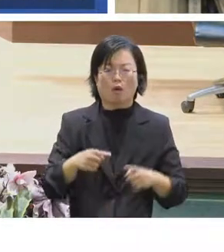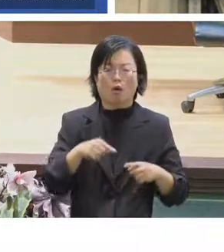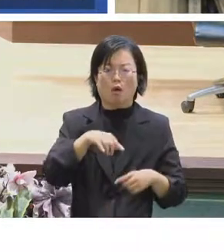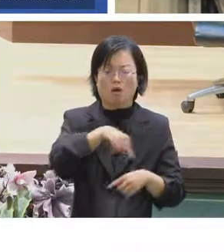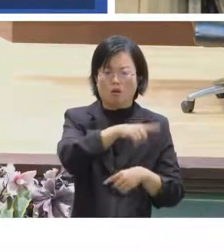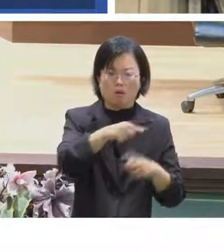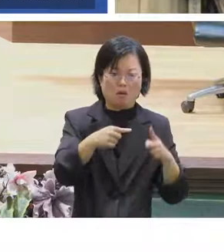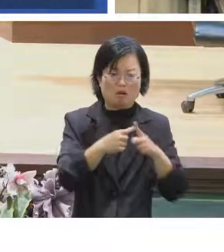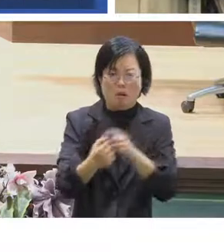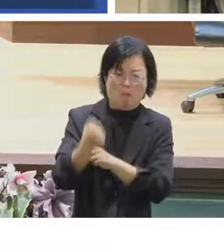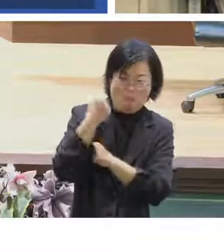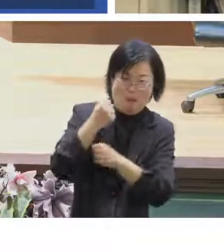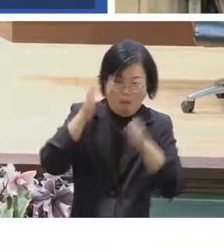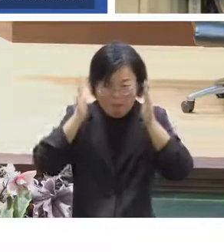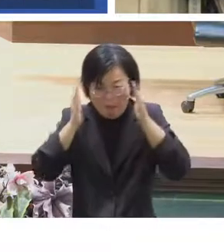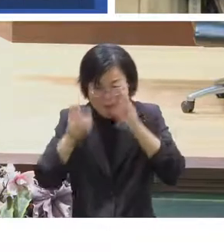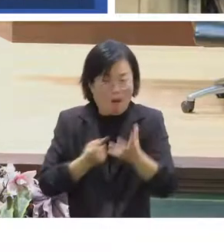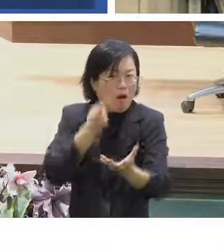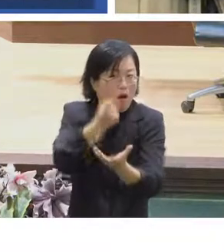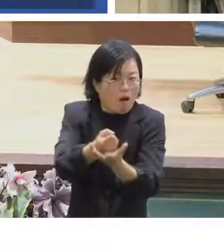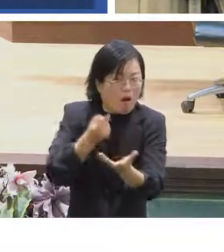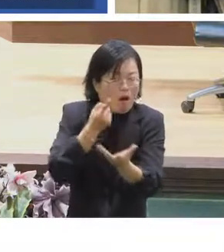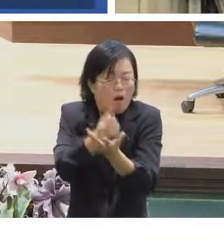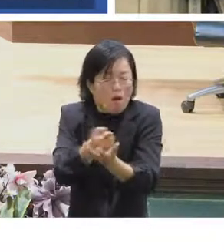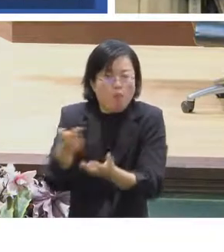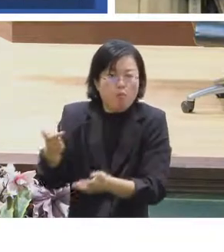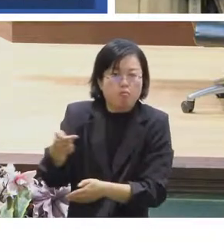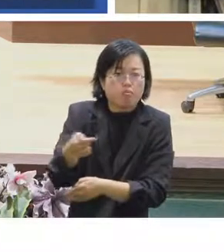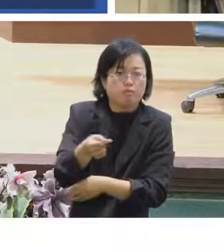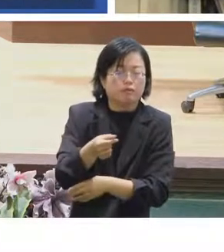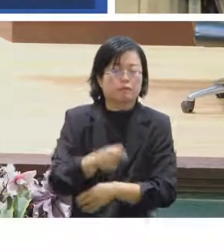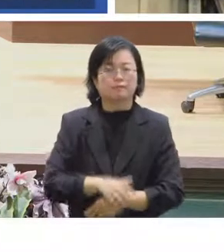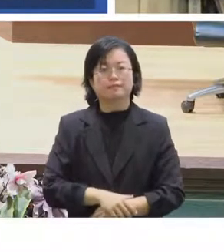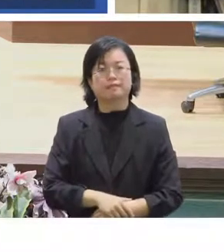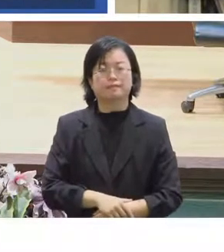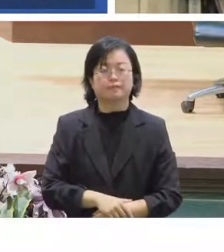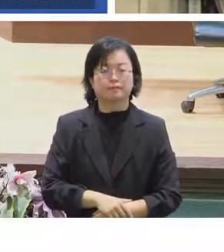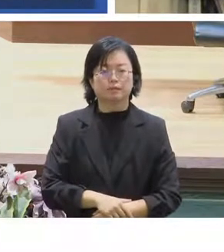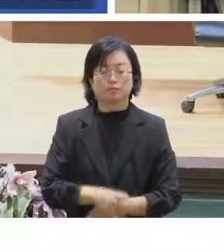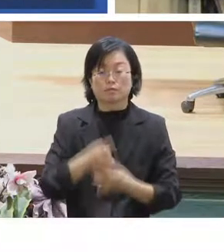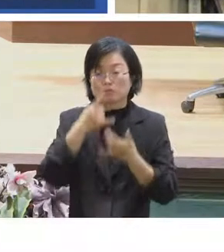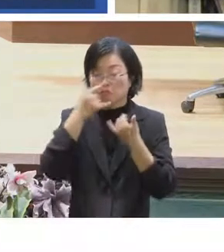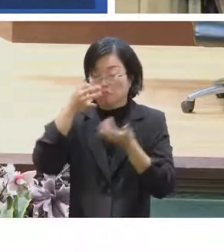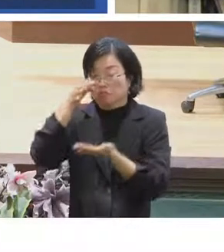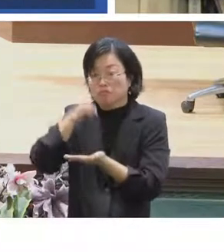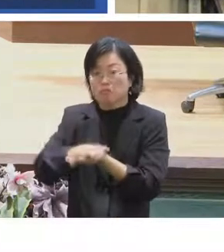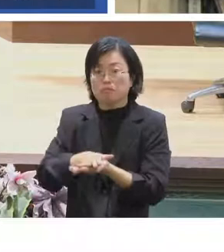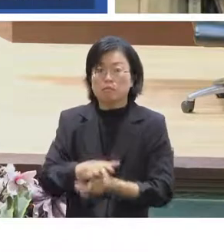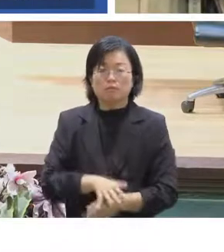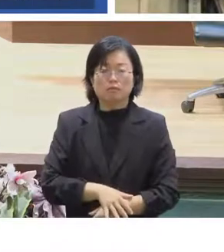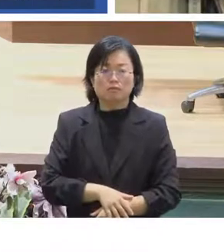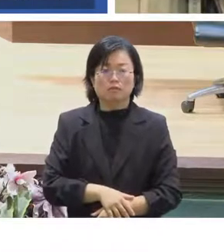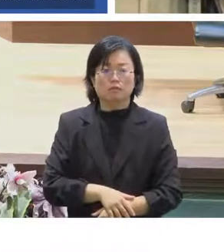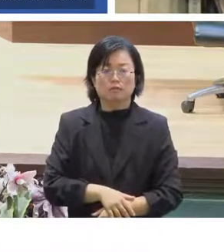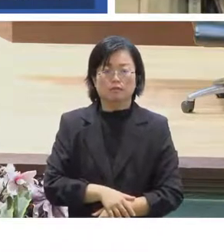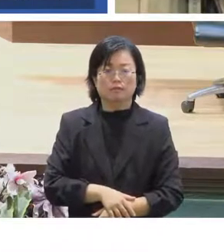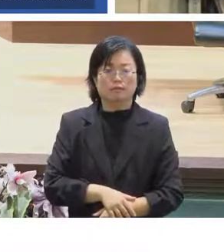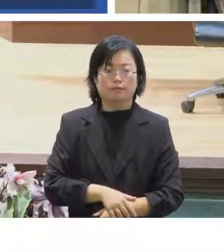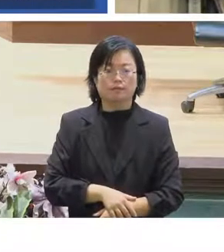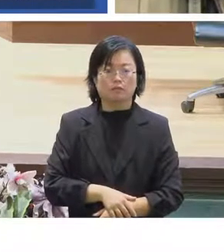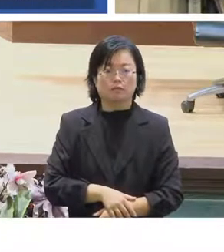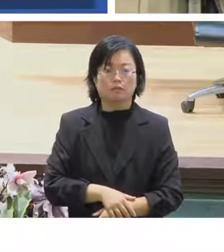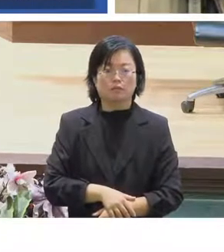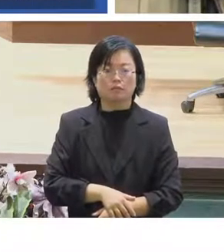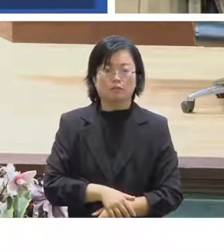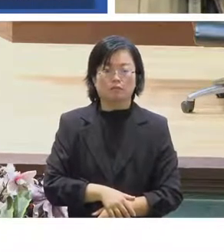去参与。那有时候我们也有了解过一下，那我想我们发现一个比较大的一个状